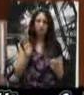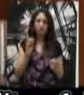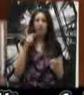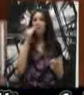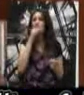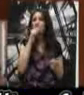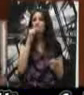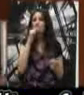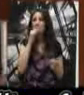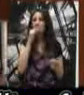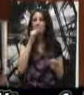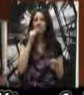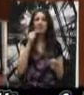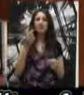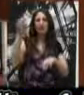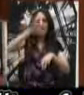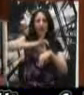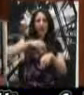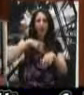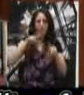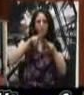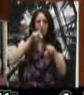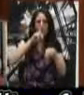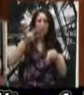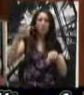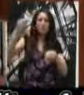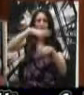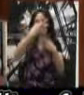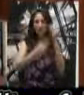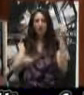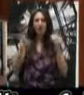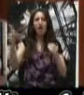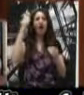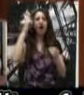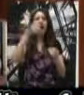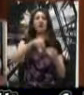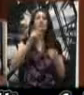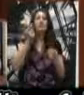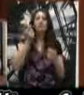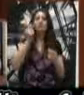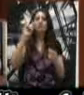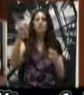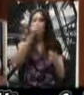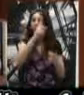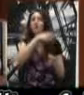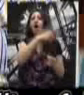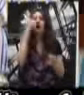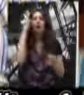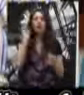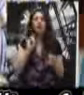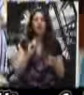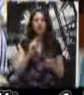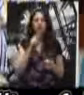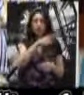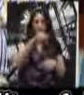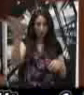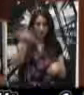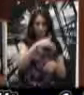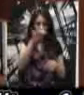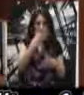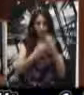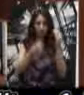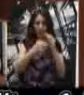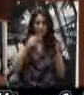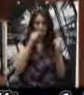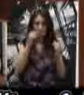في واحده يعني بنت خالتي، هي دي عارفه الناس وعارفه هي اللي بتجري لي يعني في الموضوع. طب ولادك بيجوا لك السجن يعني؟